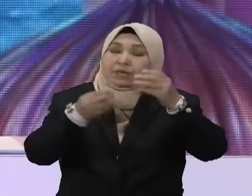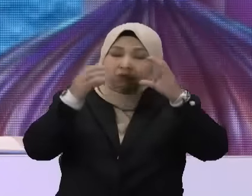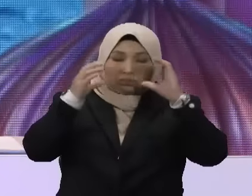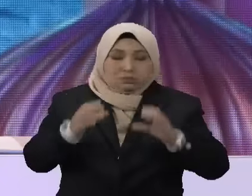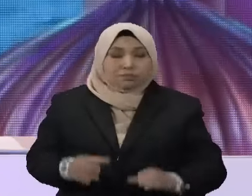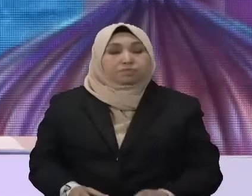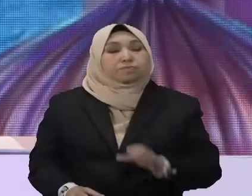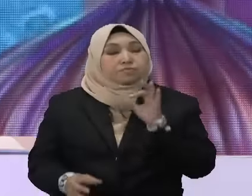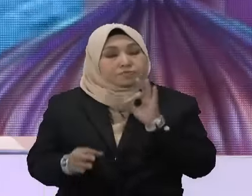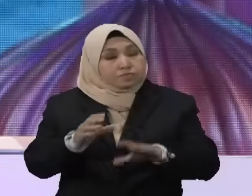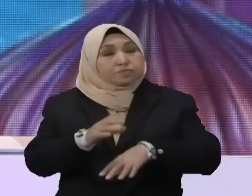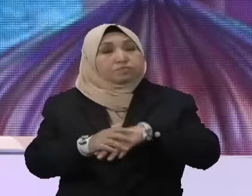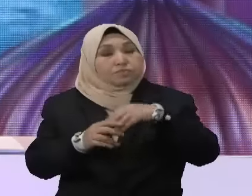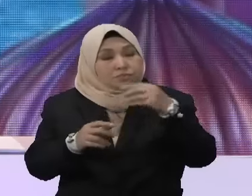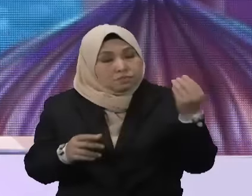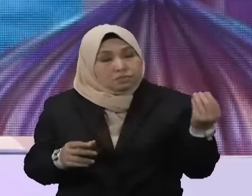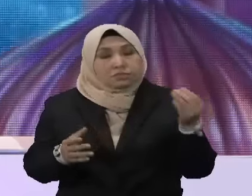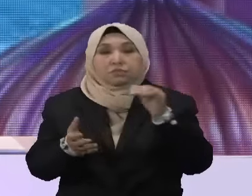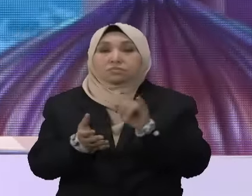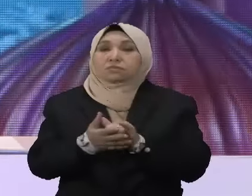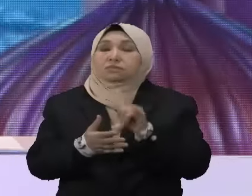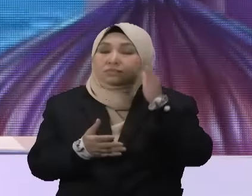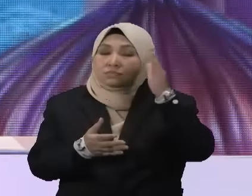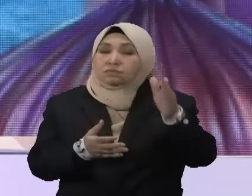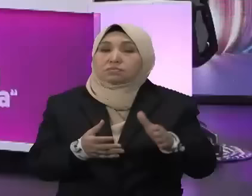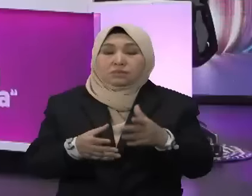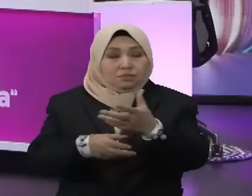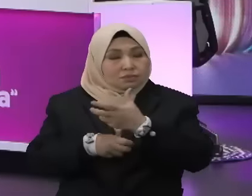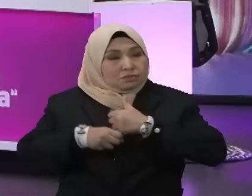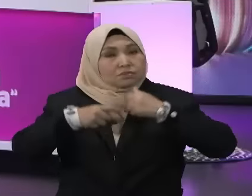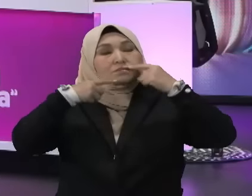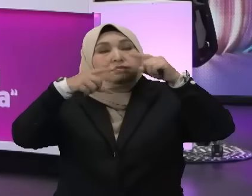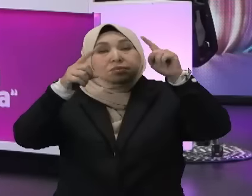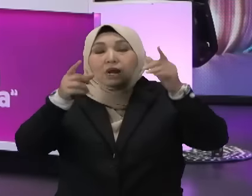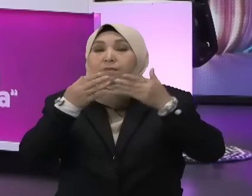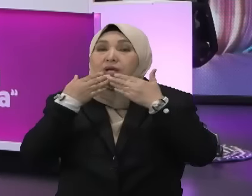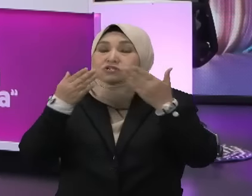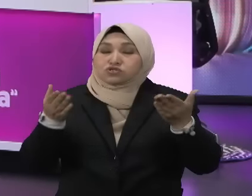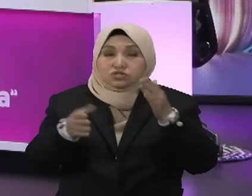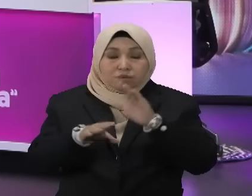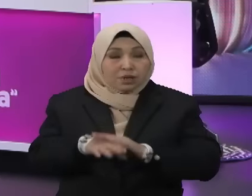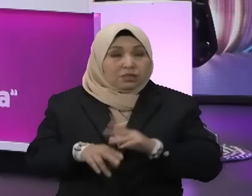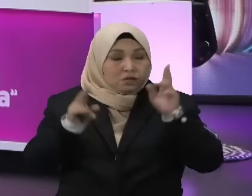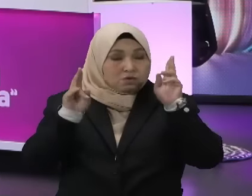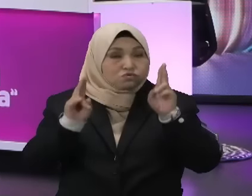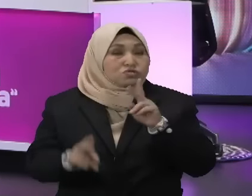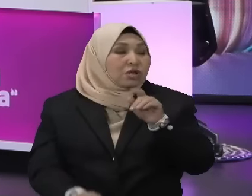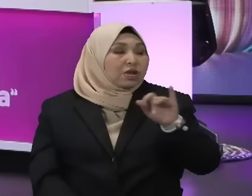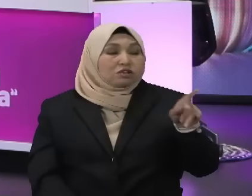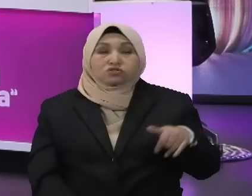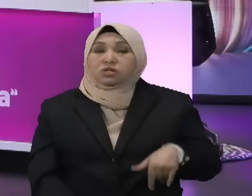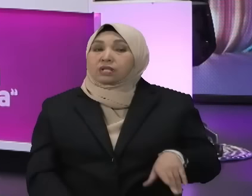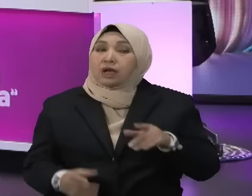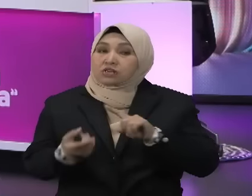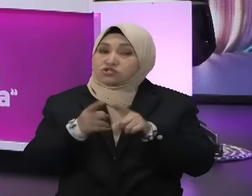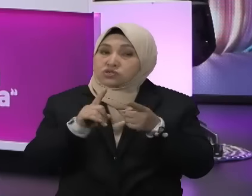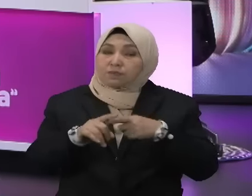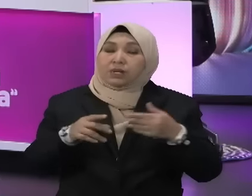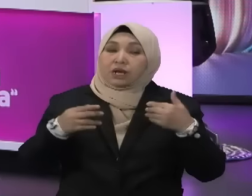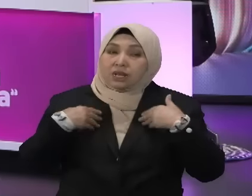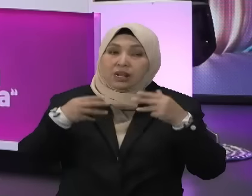bahawasanya sekiranya mereka keluar, bahawasanya itu akan memperoleh kemenangan. Terima kasih diucapkan pada Ustaz Aizan untuk menjelaskan kepada kita bahawa para sahabat juga